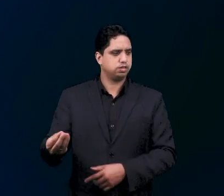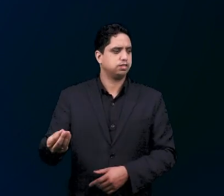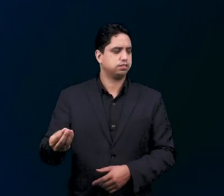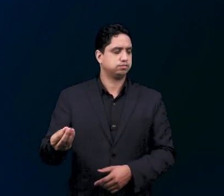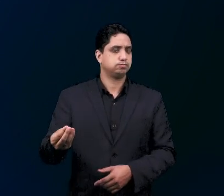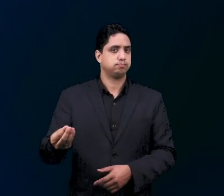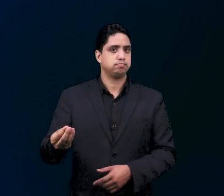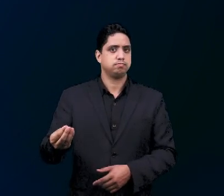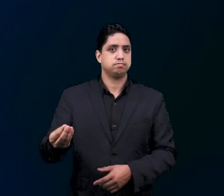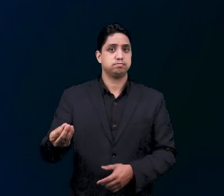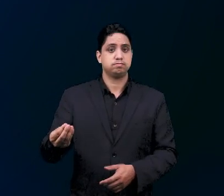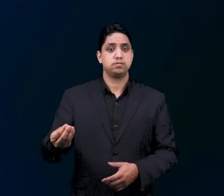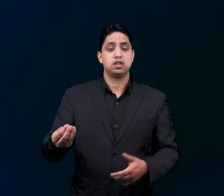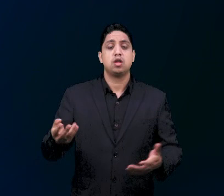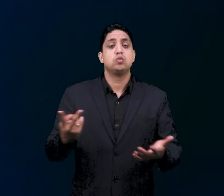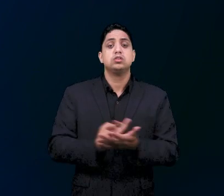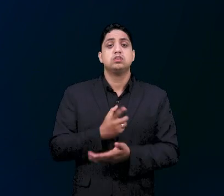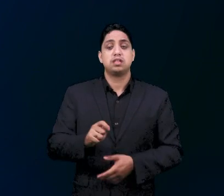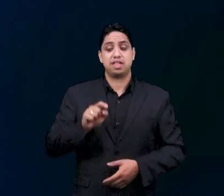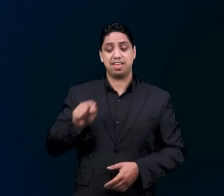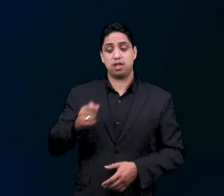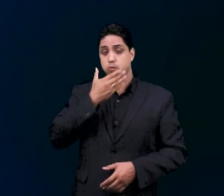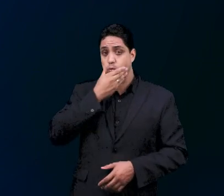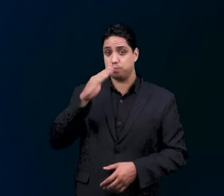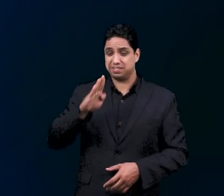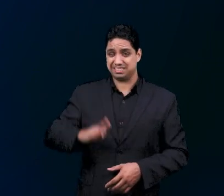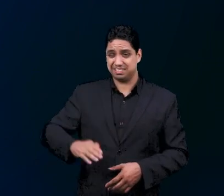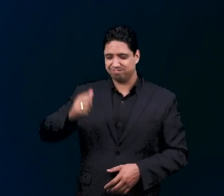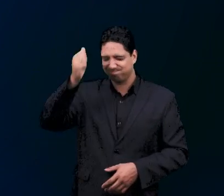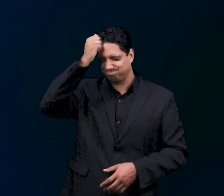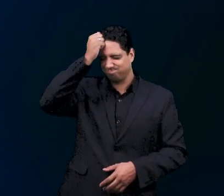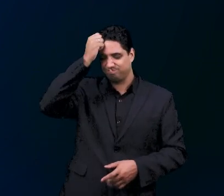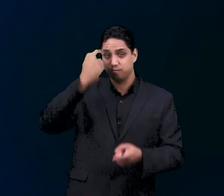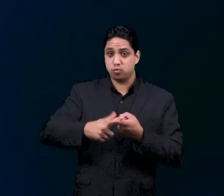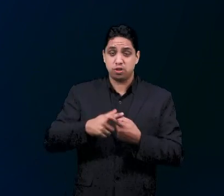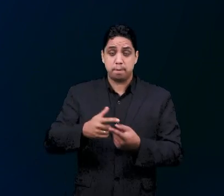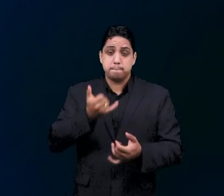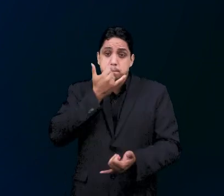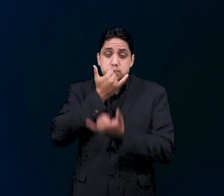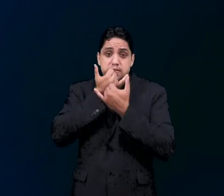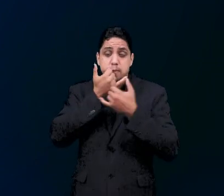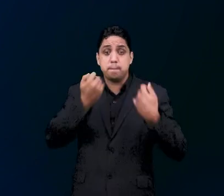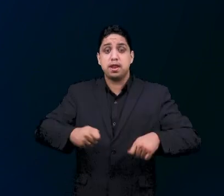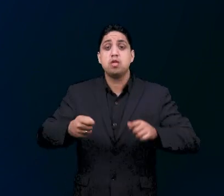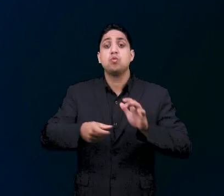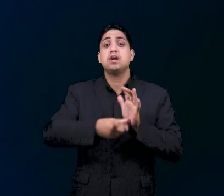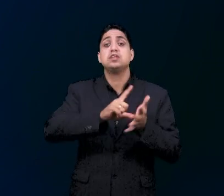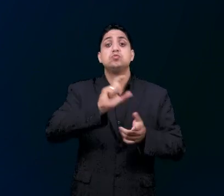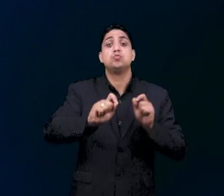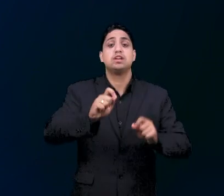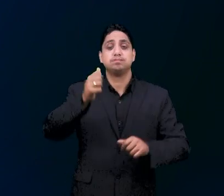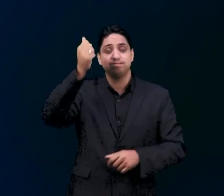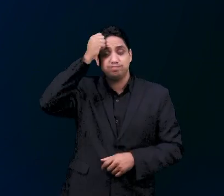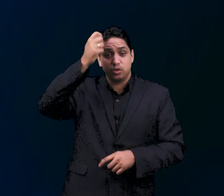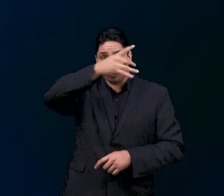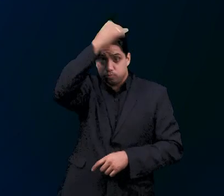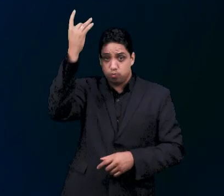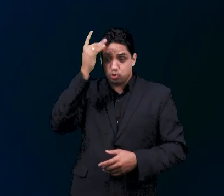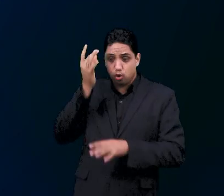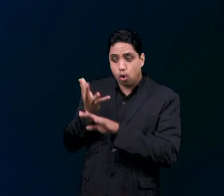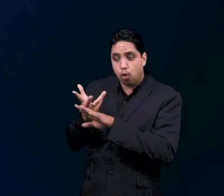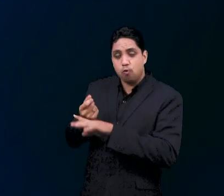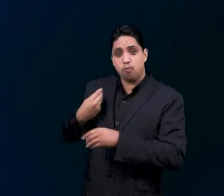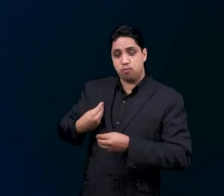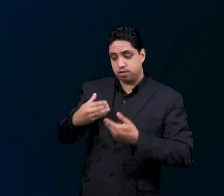quelqu'un, je vais restituer quadruplicablement. Donc il se répand parce qu'il n'a pas de pardon sans repentance, et le Saint-Esprit le